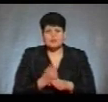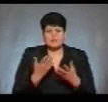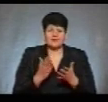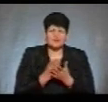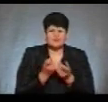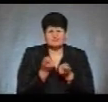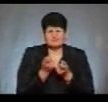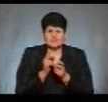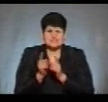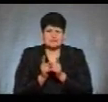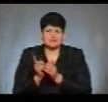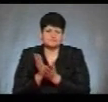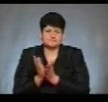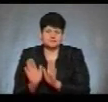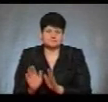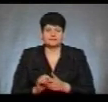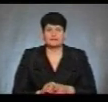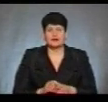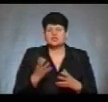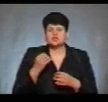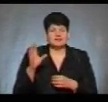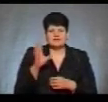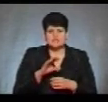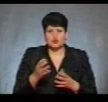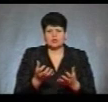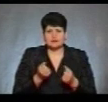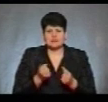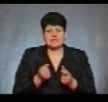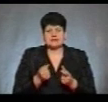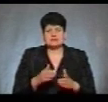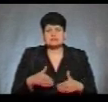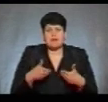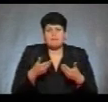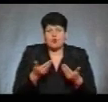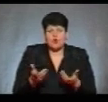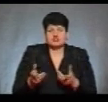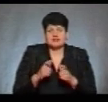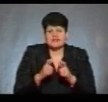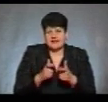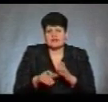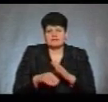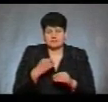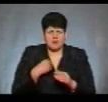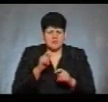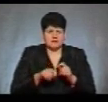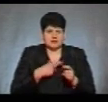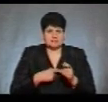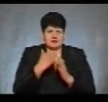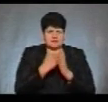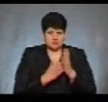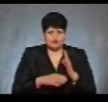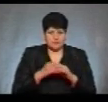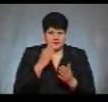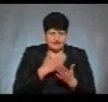ще певні заміни. Те, що не всі отримали запрошення на вибори, серед них, наприклад, і я, хоча я перевірила себе в списку виборців, я є,